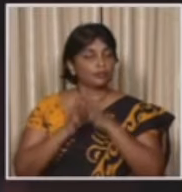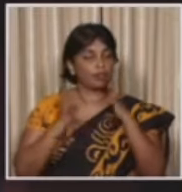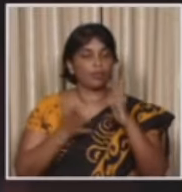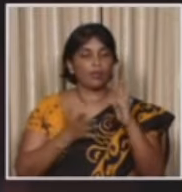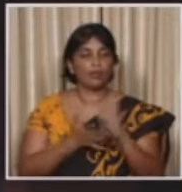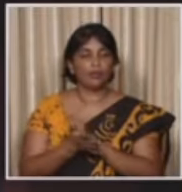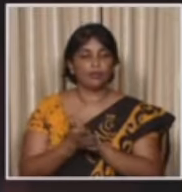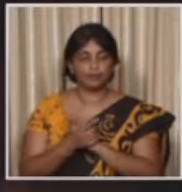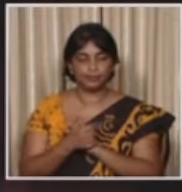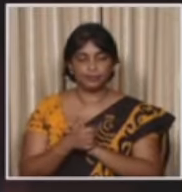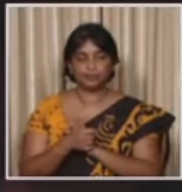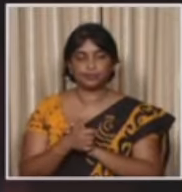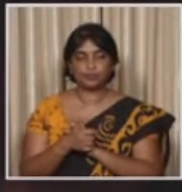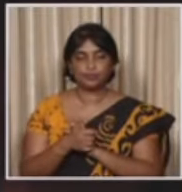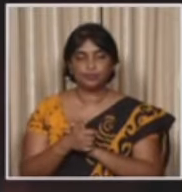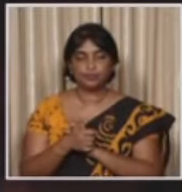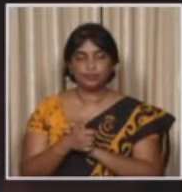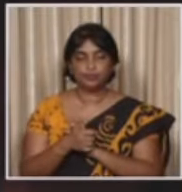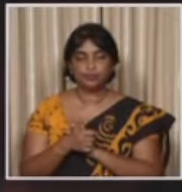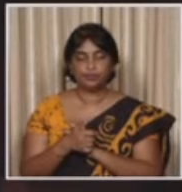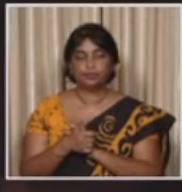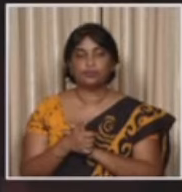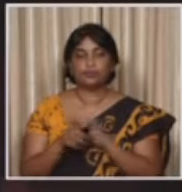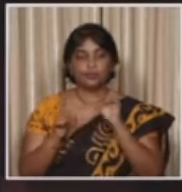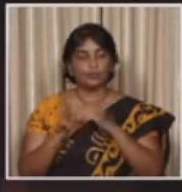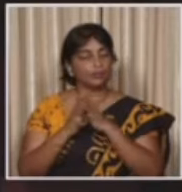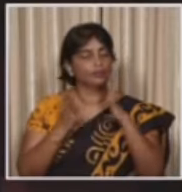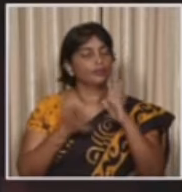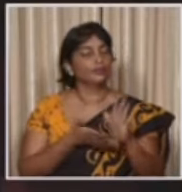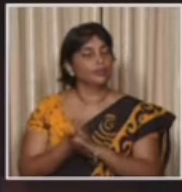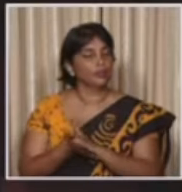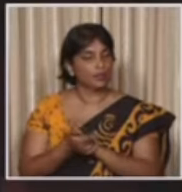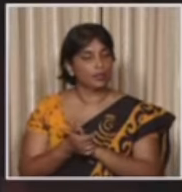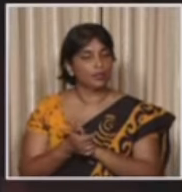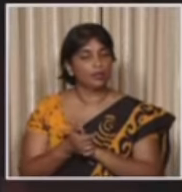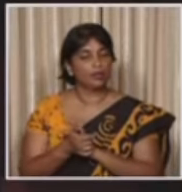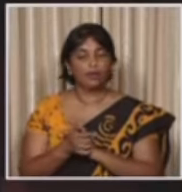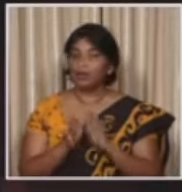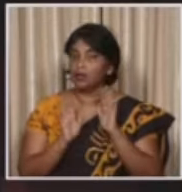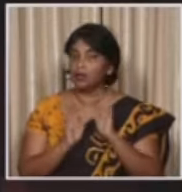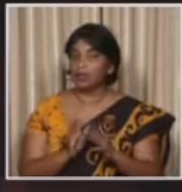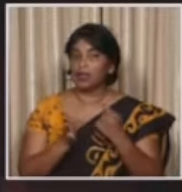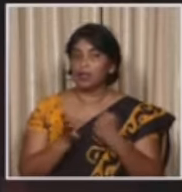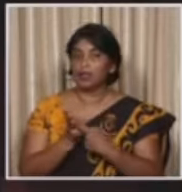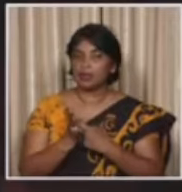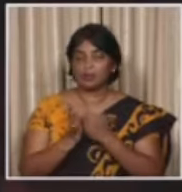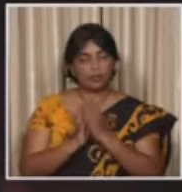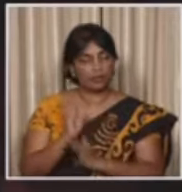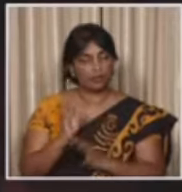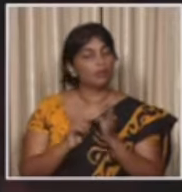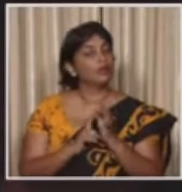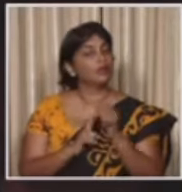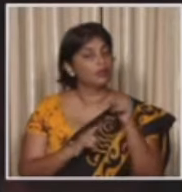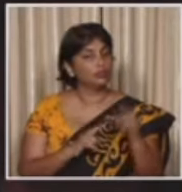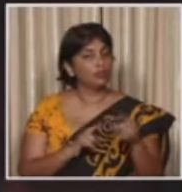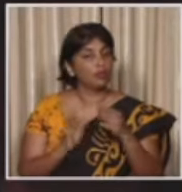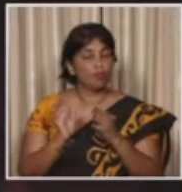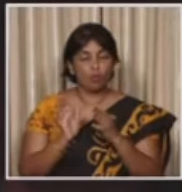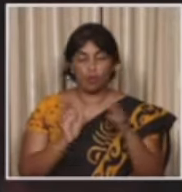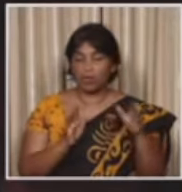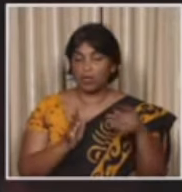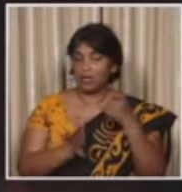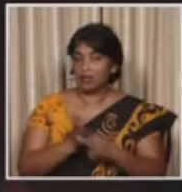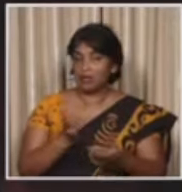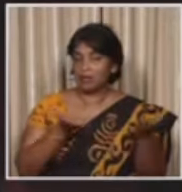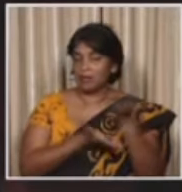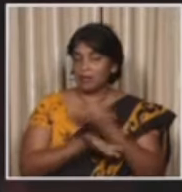මගේ වෙලාව දෙන්න. මගේ වෙලාව දෙන්න. ඒක ලොකු සහනයක්. හැබැයි සියඹලා පිටියේ මැතිතුමා මේක මොරටෝරියම් එක වගේ වෙන්න